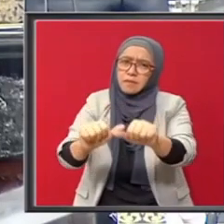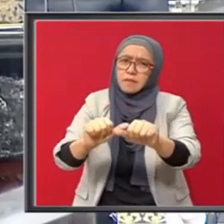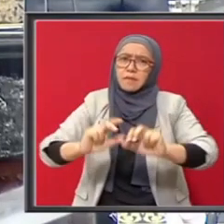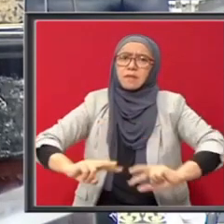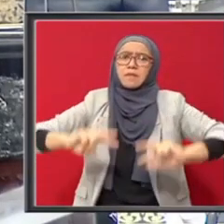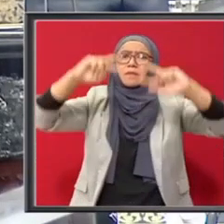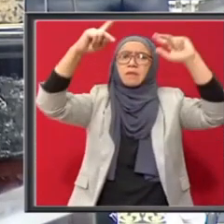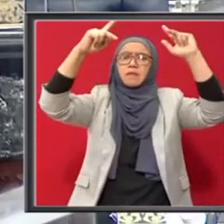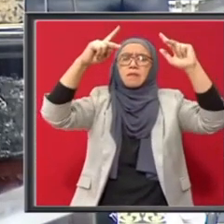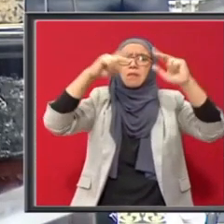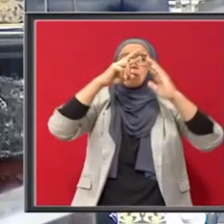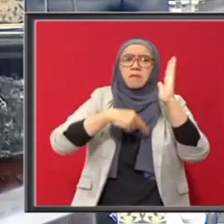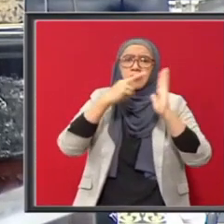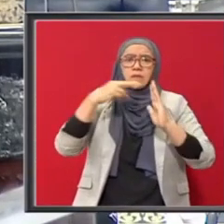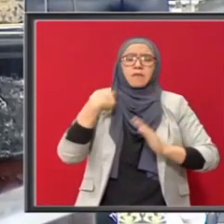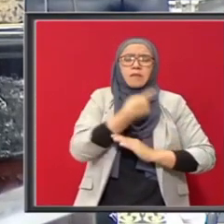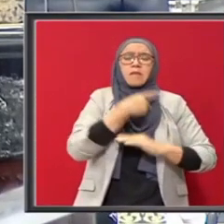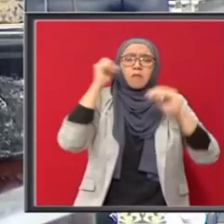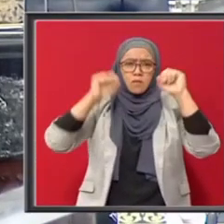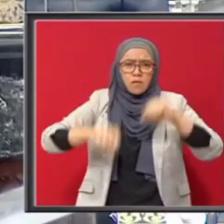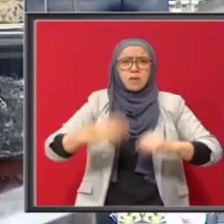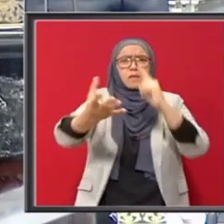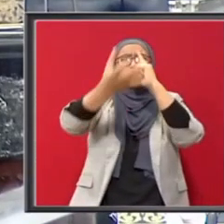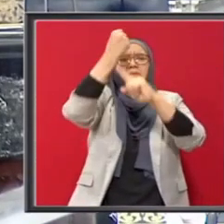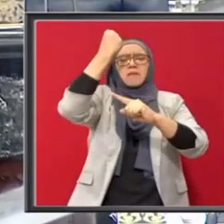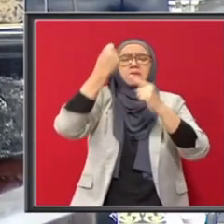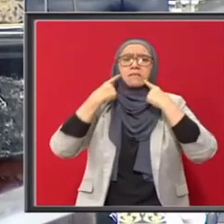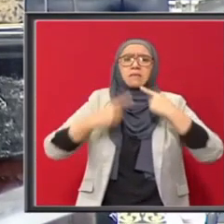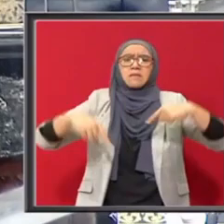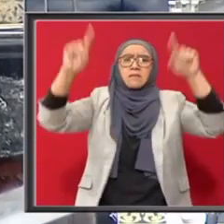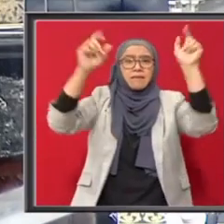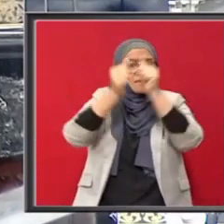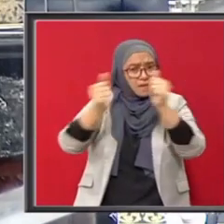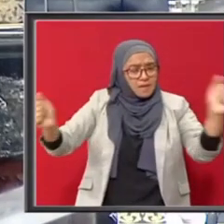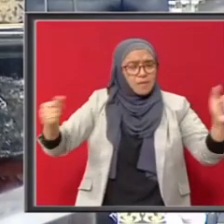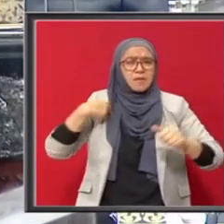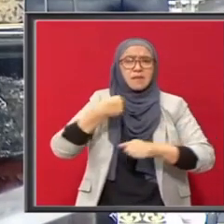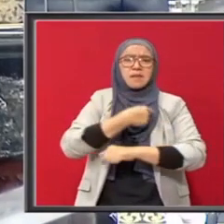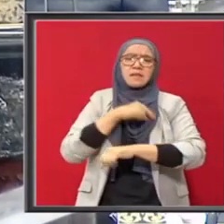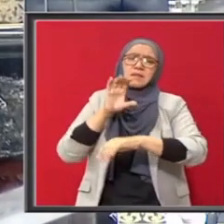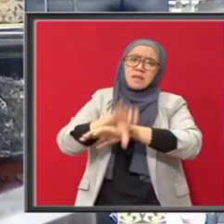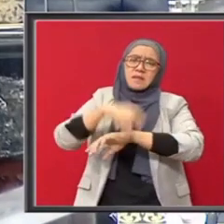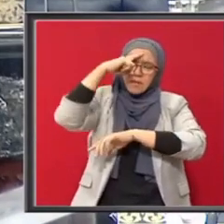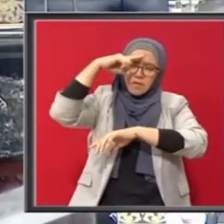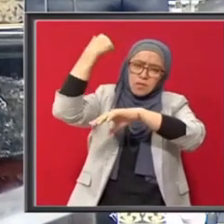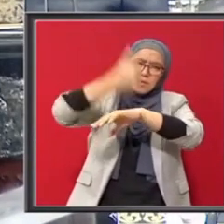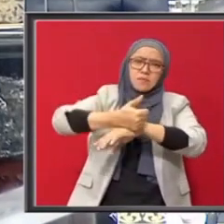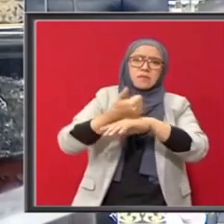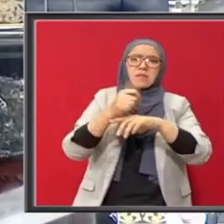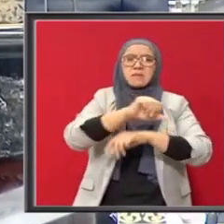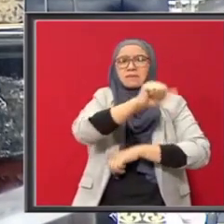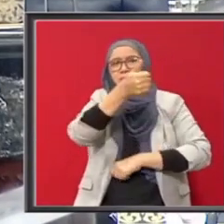kejayaan tanpa kita didesak untuk tepat semua wujudkan Blade complete form yang lain makasih jatuh-jatuh